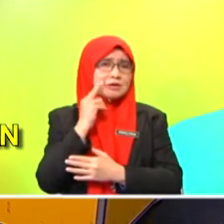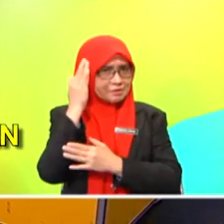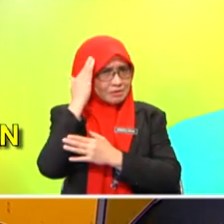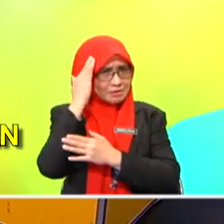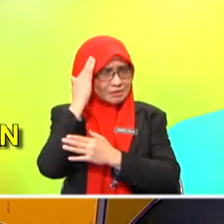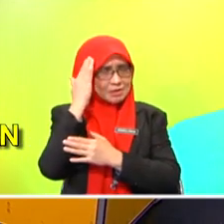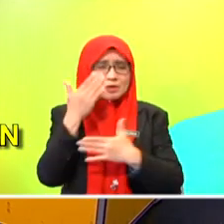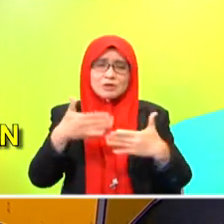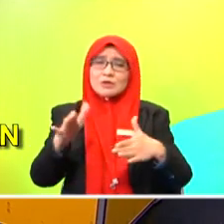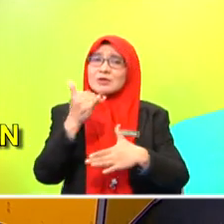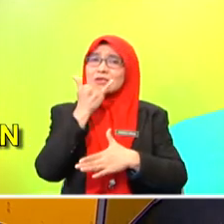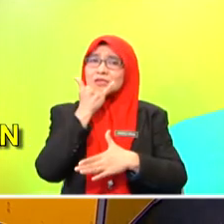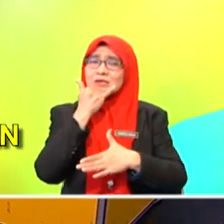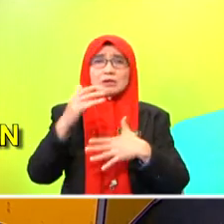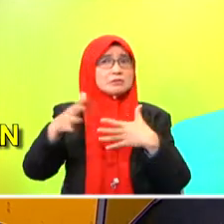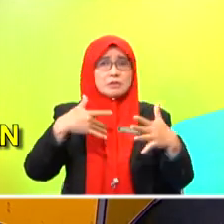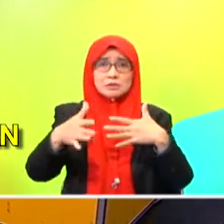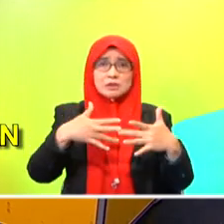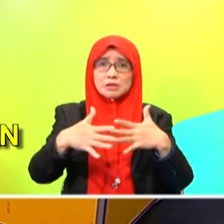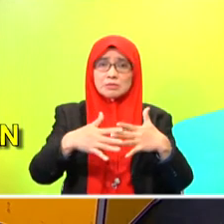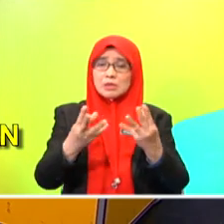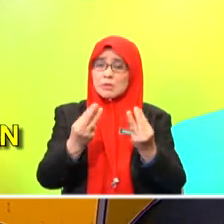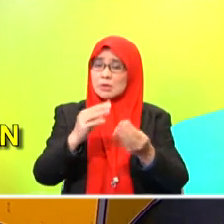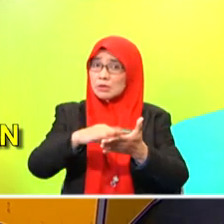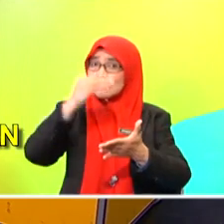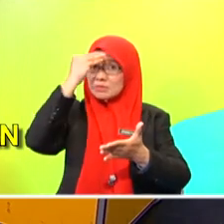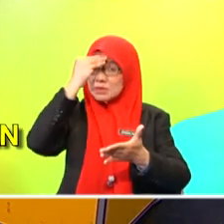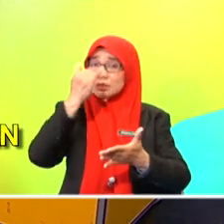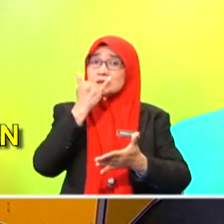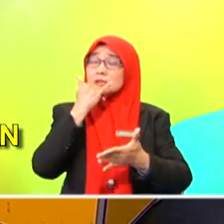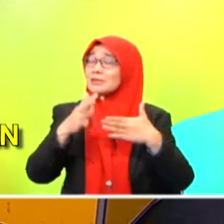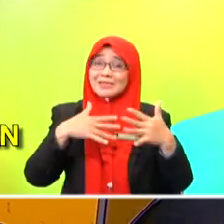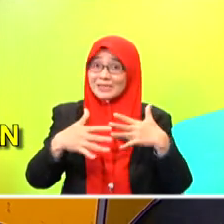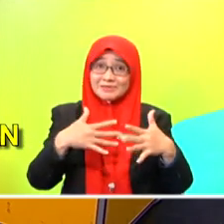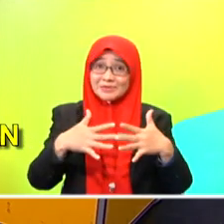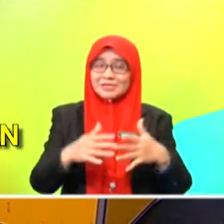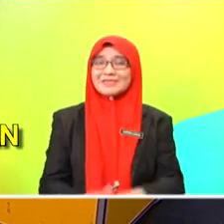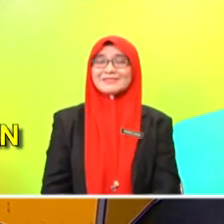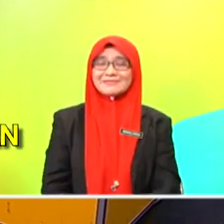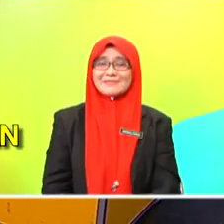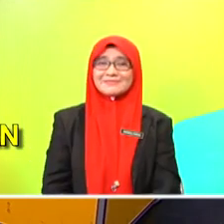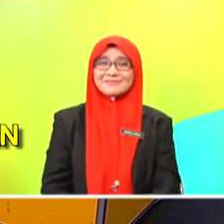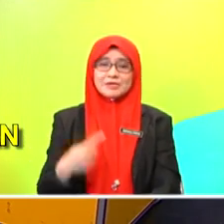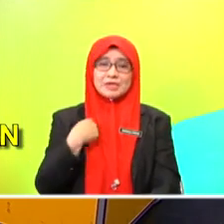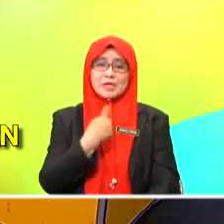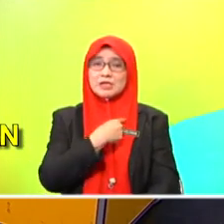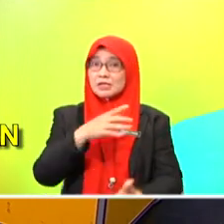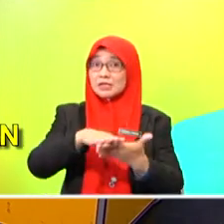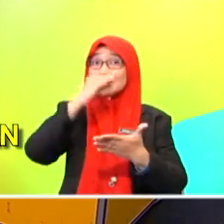lakukan ya. Ya tak apa, kita dalam proses pelajaran, betul dia. Kalau adik-adik pun tersilap, jangan risau, kita belajar, ya.